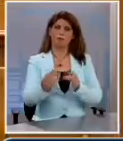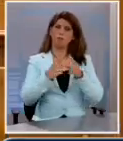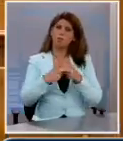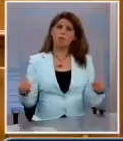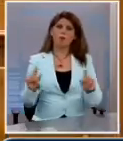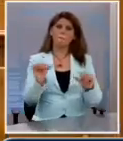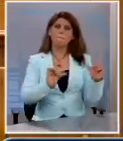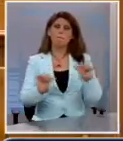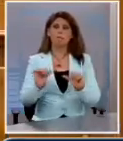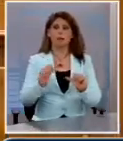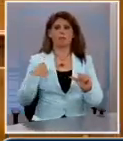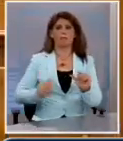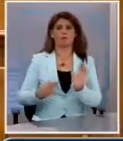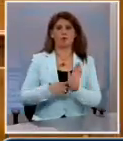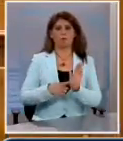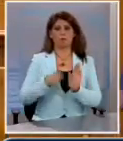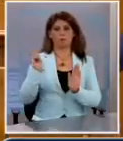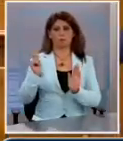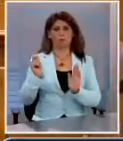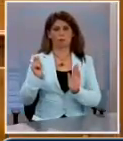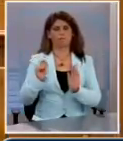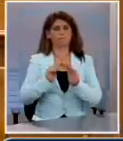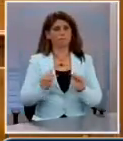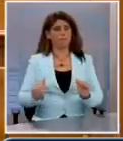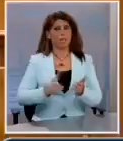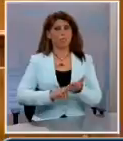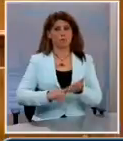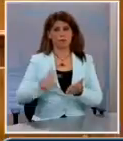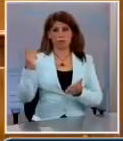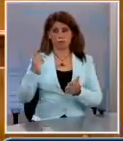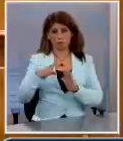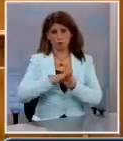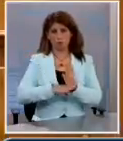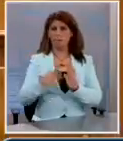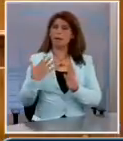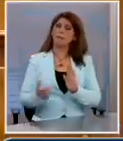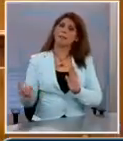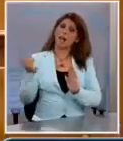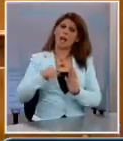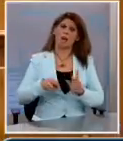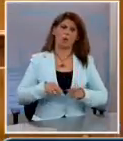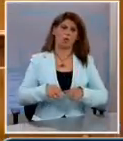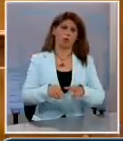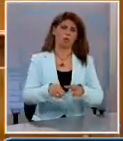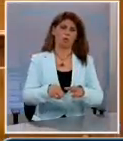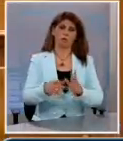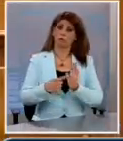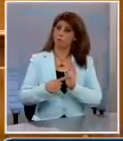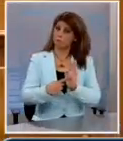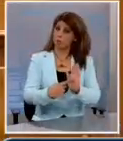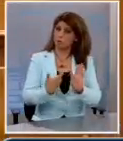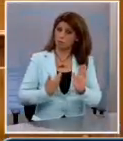μείγμα δημοσιονομικής πολιτικής. Και για την εξυγίαση του ασφαλιστικού συστήματος, υπήρχε άλλος δρόμος. Σας τον